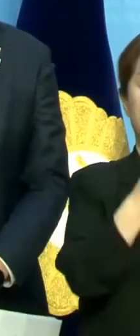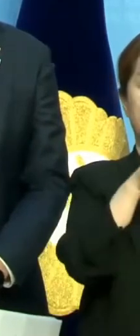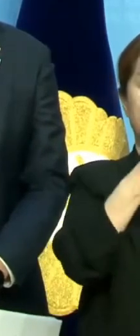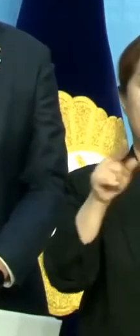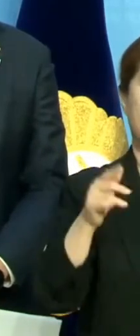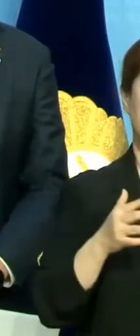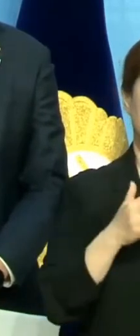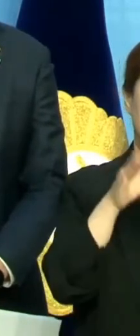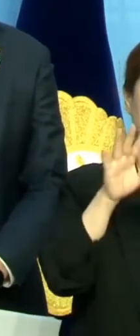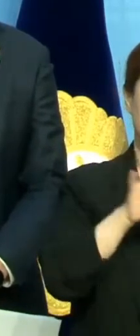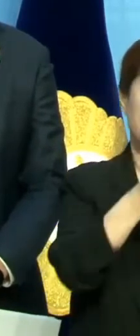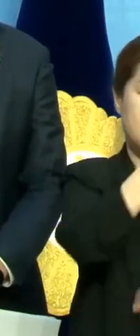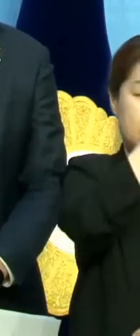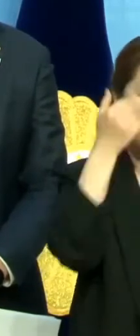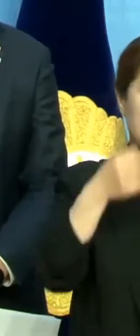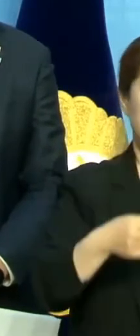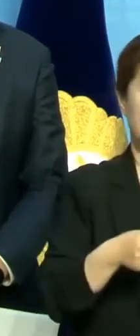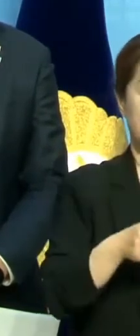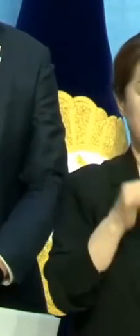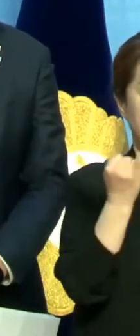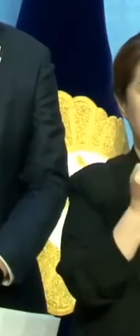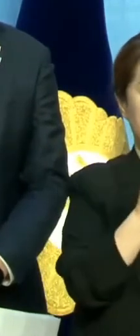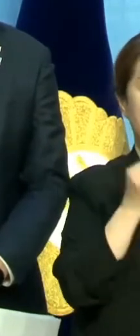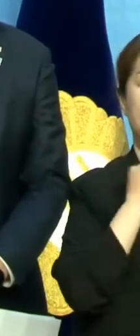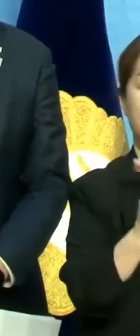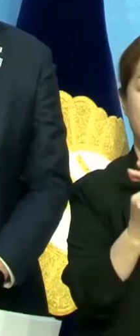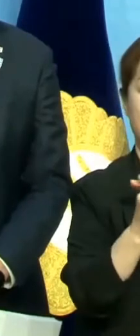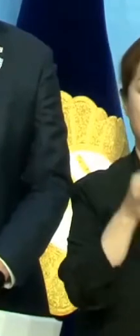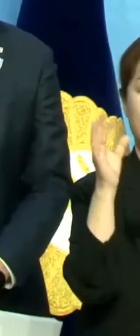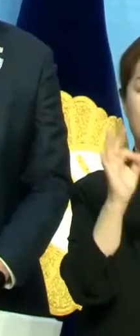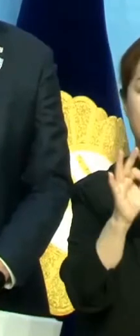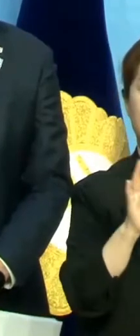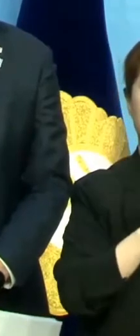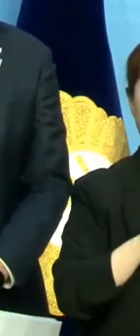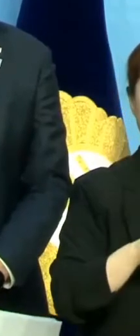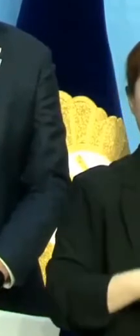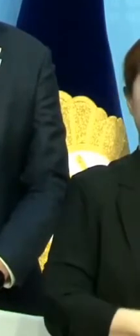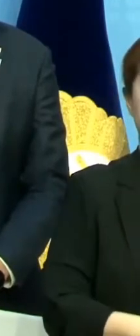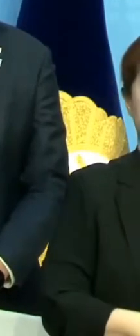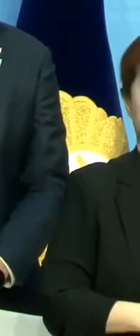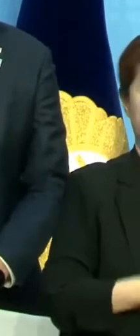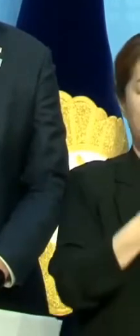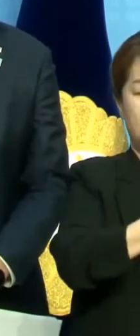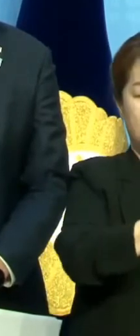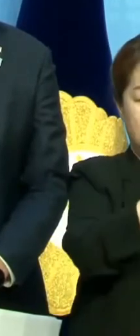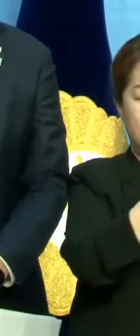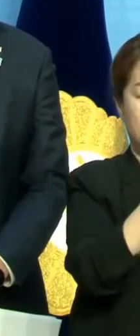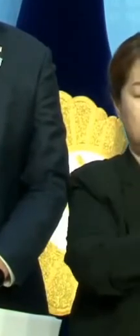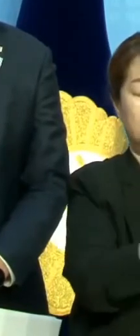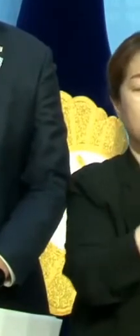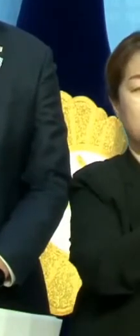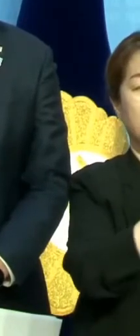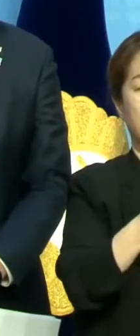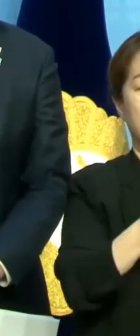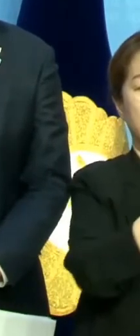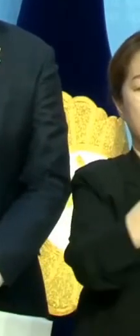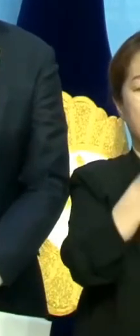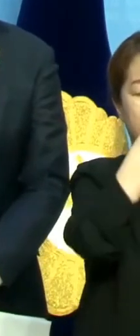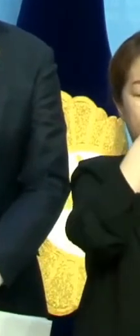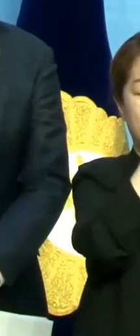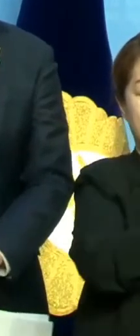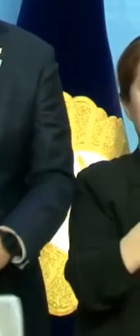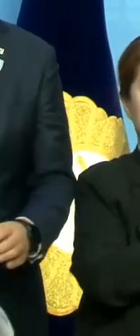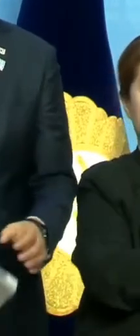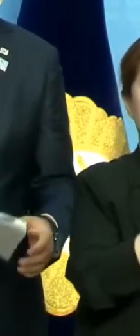현대건설은 이와 같은 젊은 20대 여성 선수를 하나의 인격체로 대우하지 않았습니다. 사람으로 취급하지